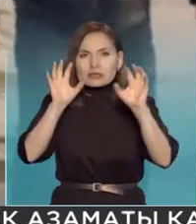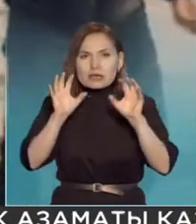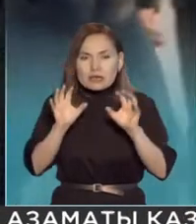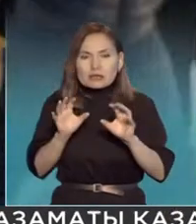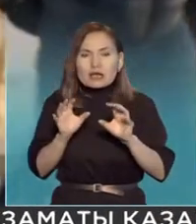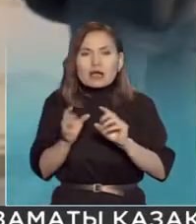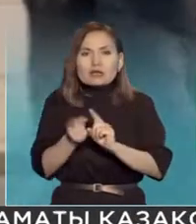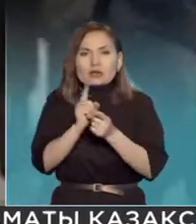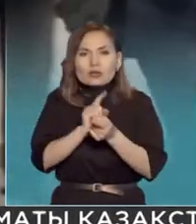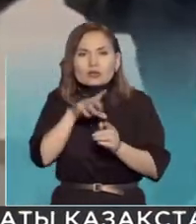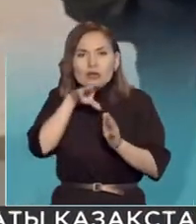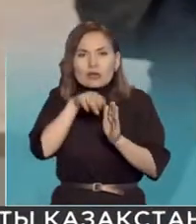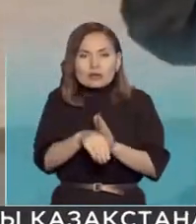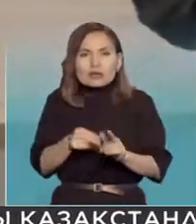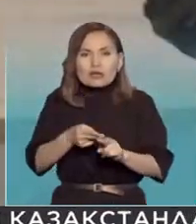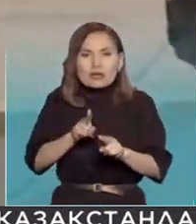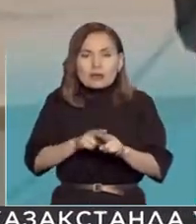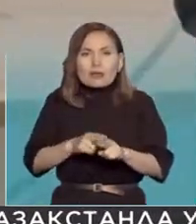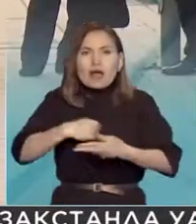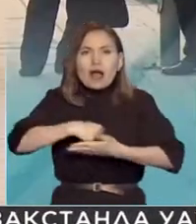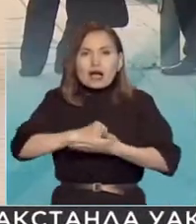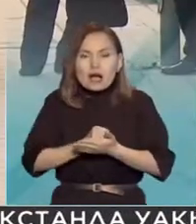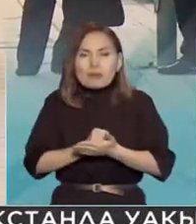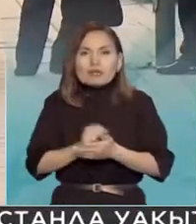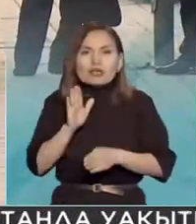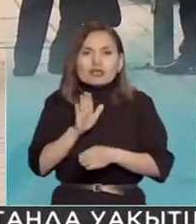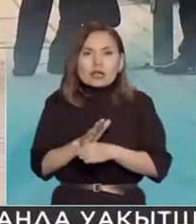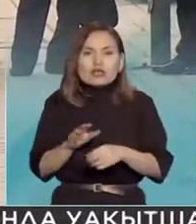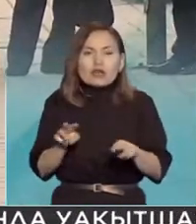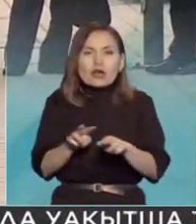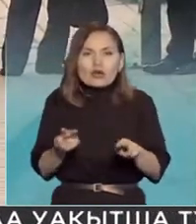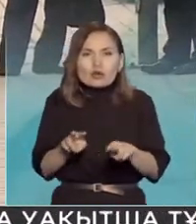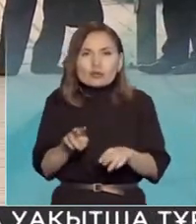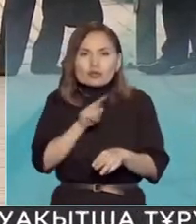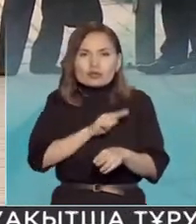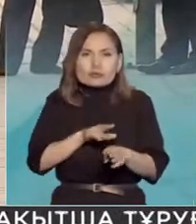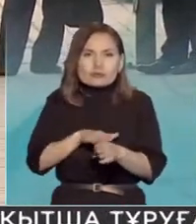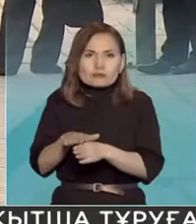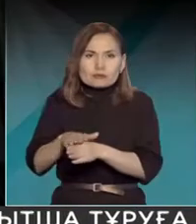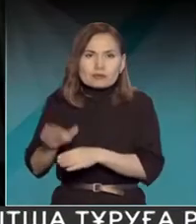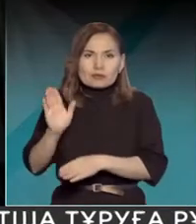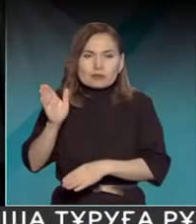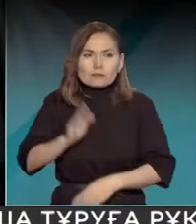енді. Қабылданған жарлық енді үкімет жұмысының жаңа бағытымен жүзеге аспақ.